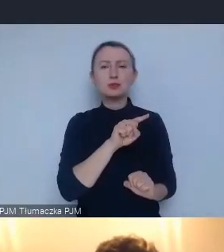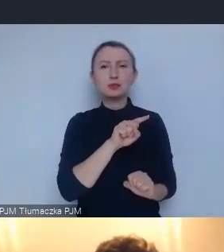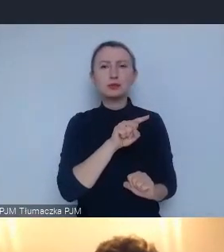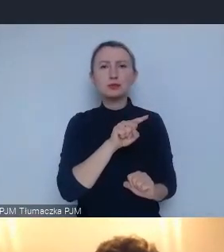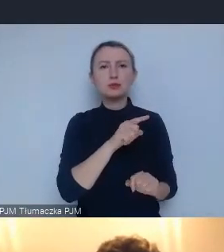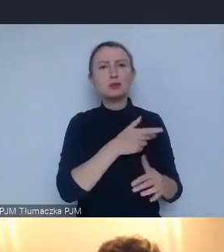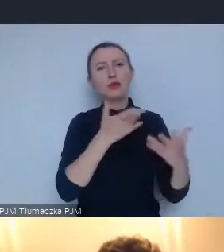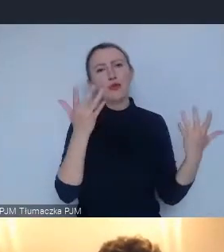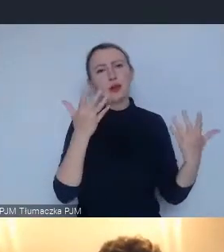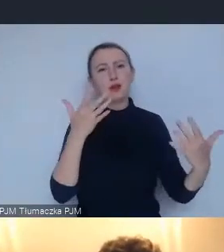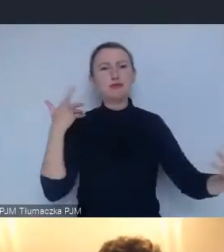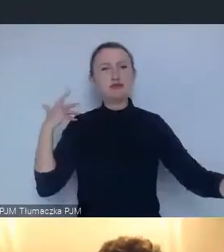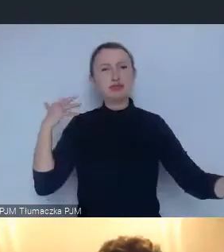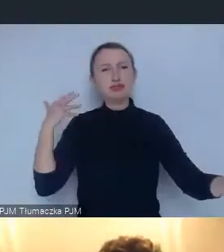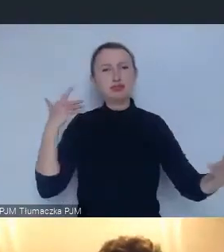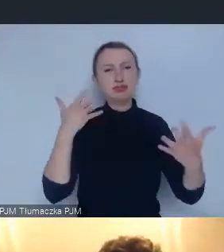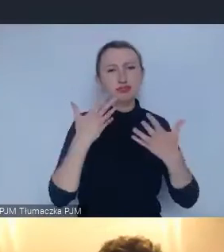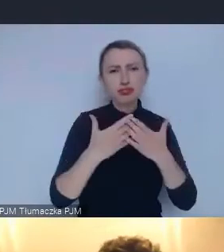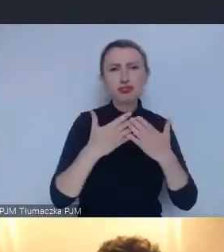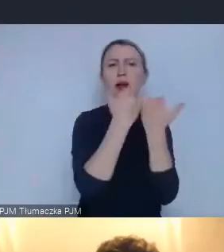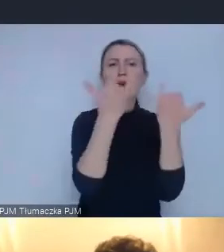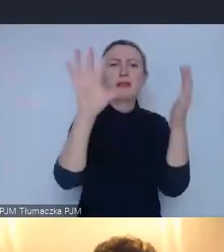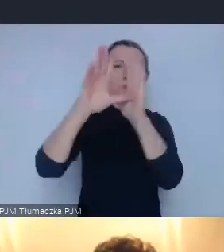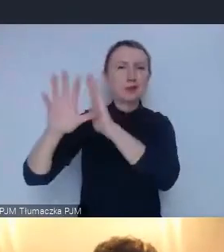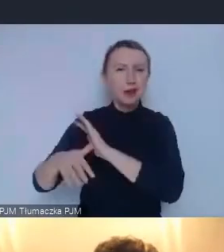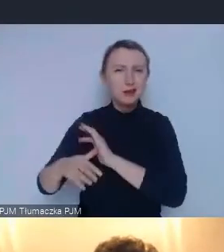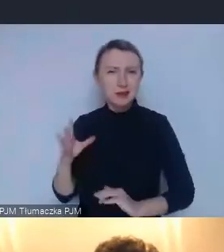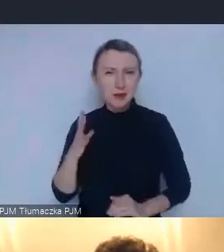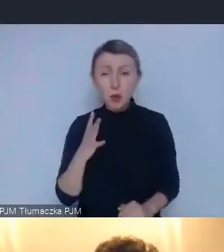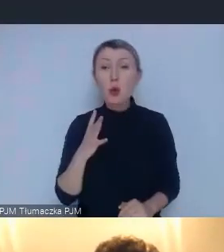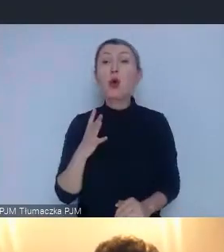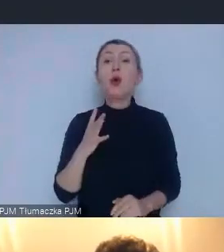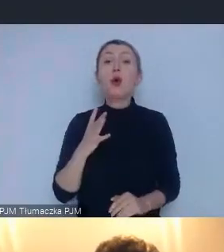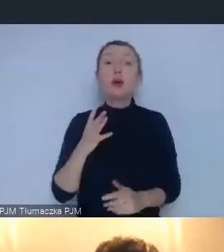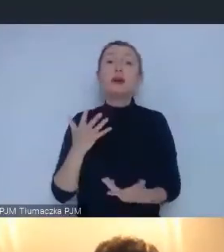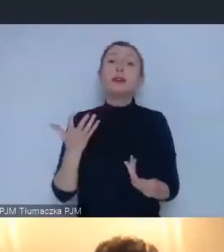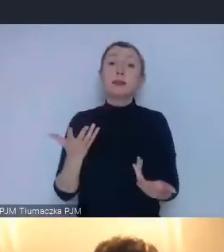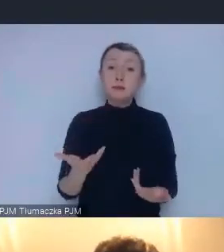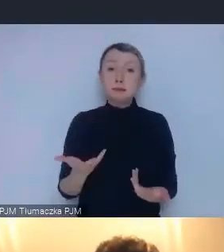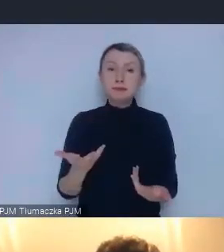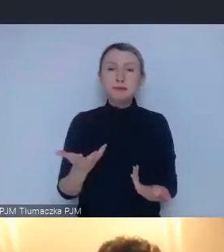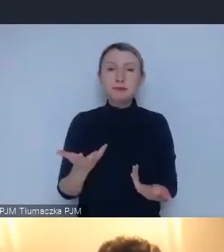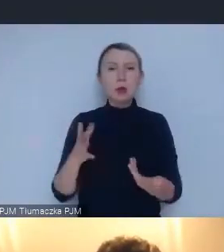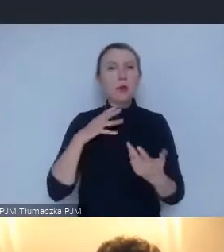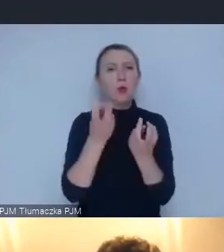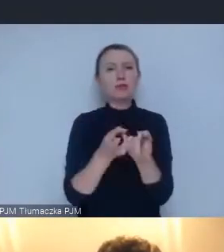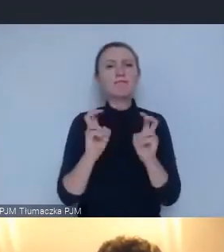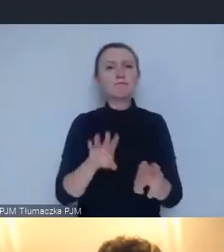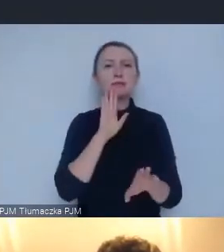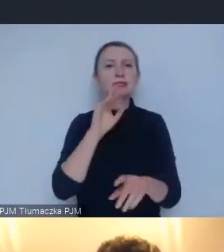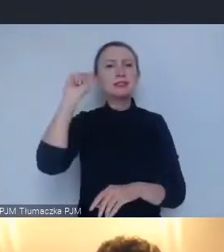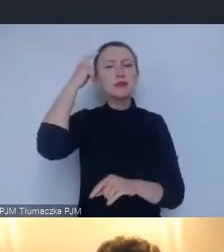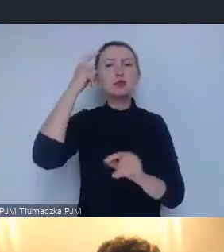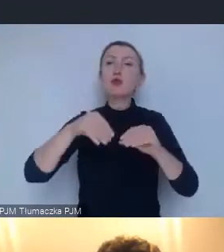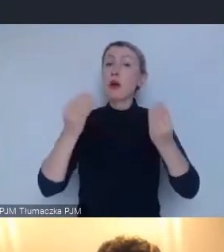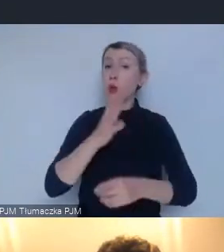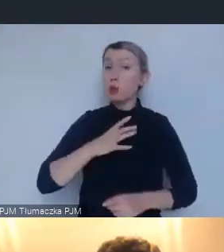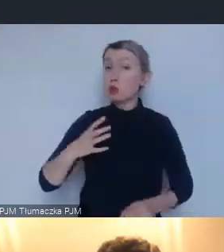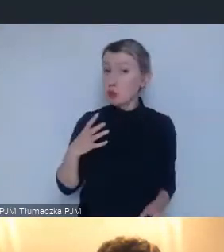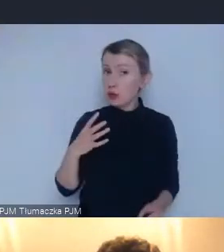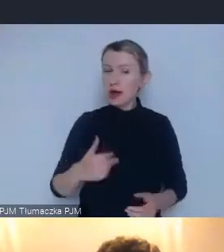wielu wieków, w których funkcjonują inne miasta, i zostało założone jako centrum rozwoju